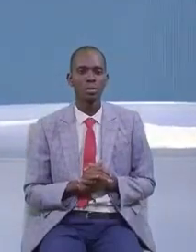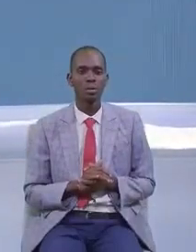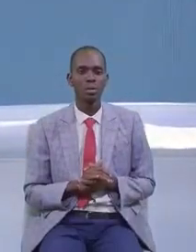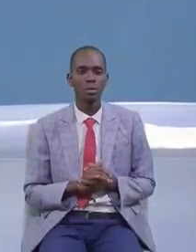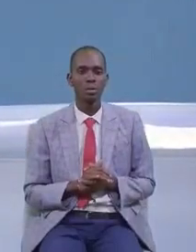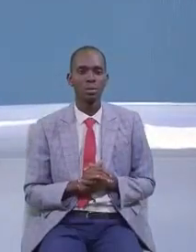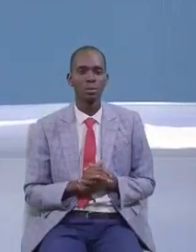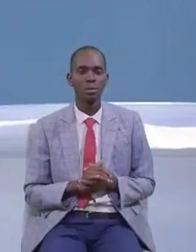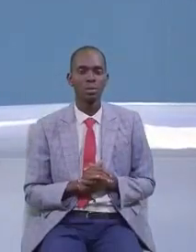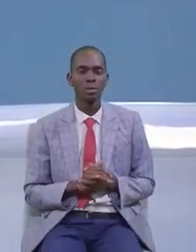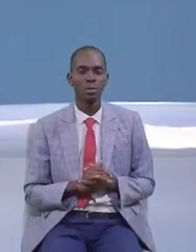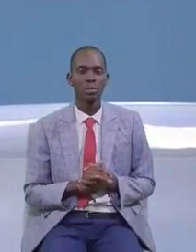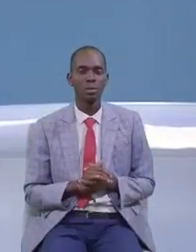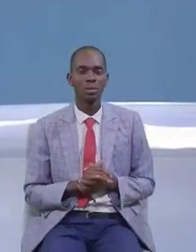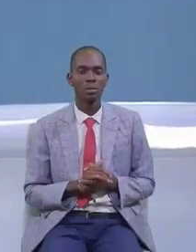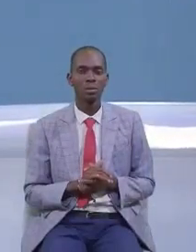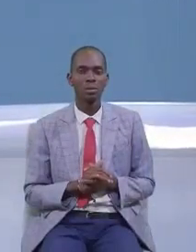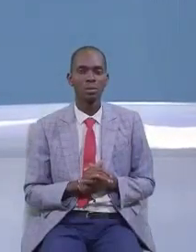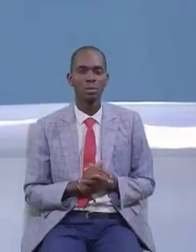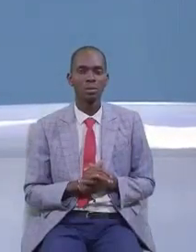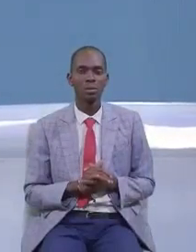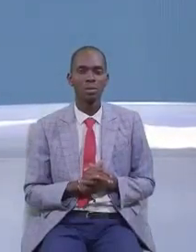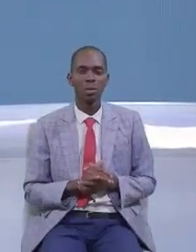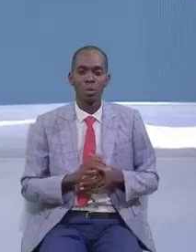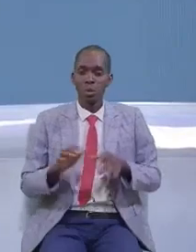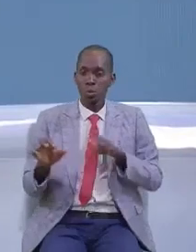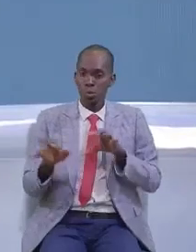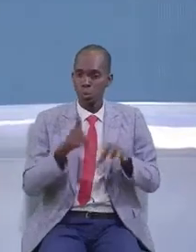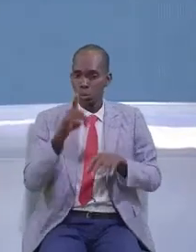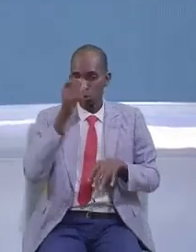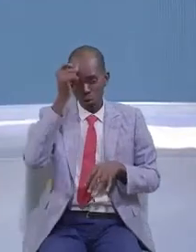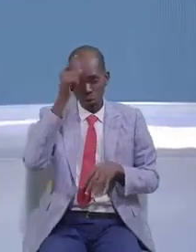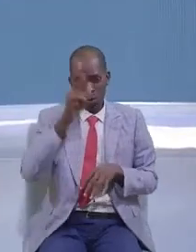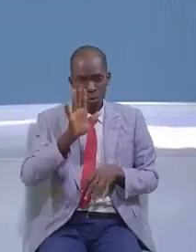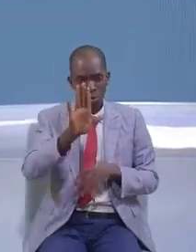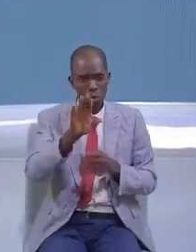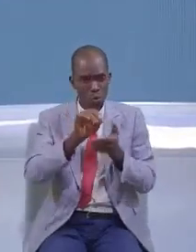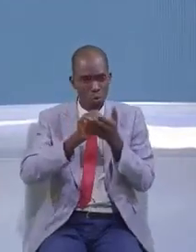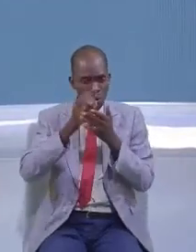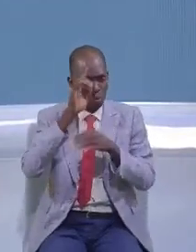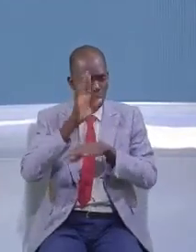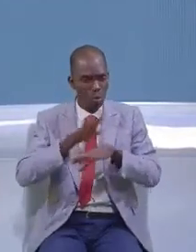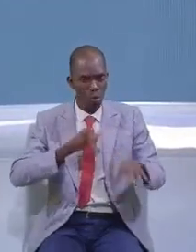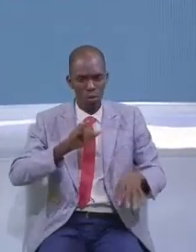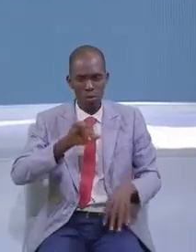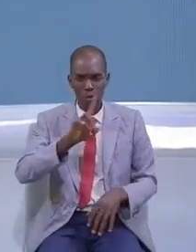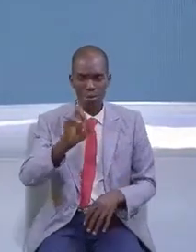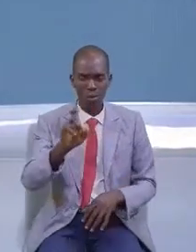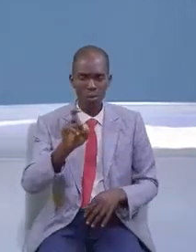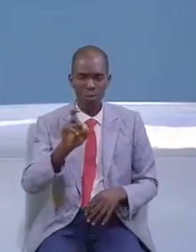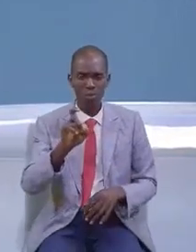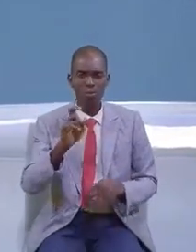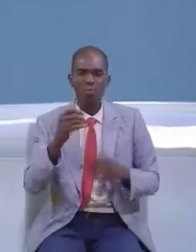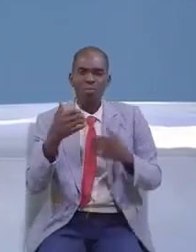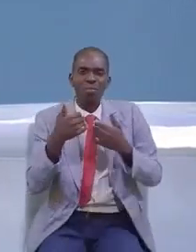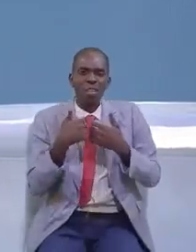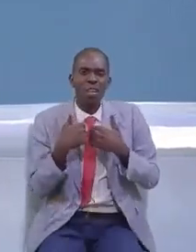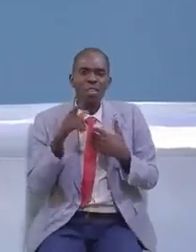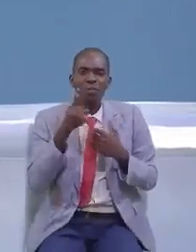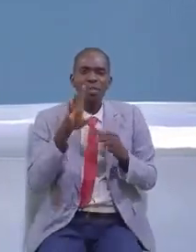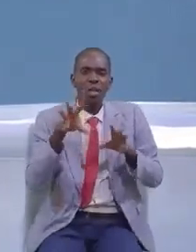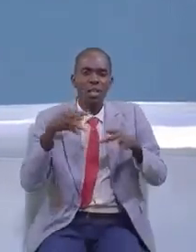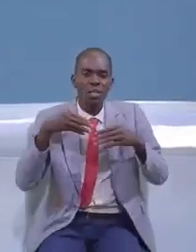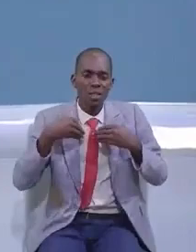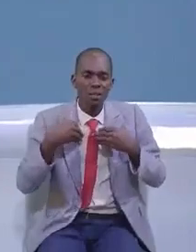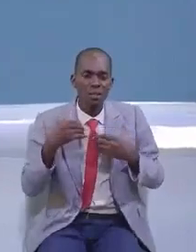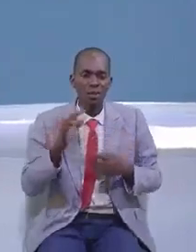చేసుకుని జీవించడానికి పరిచర్య చేశాడు జీవితాంతం. Do you understand your calling? మీ పిలుపు మీకు అర్థమైందా? Have you accepted your